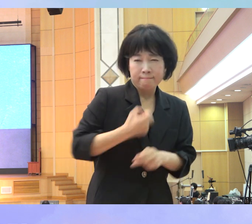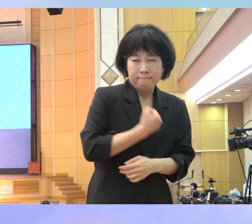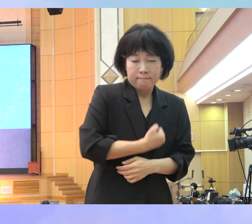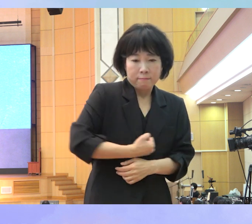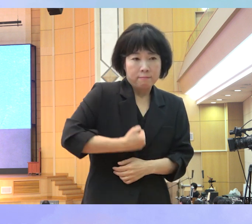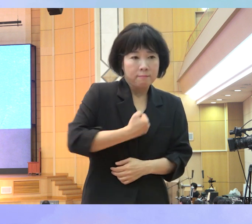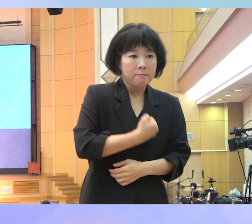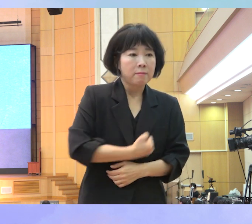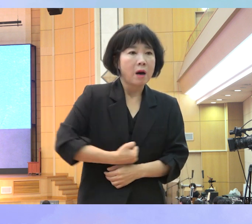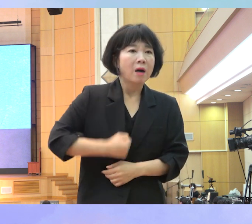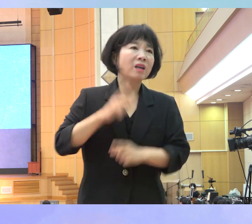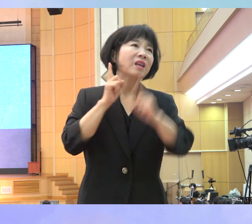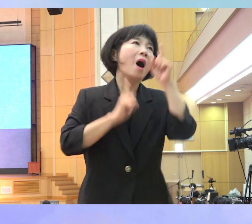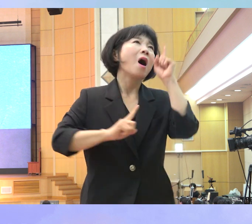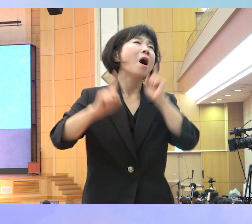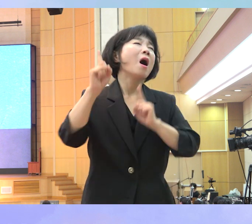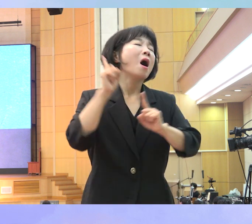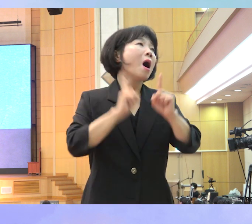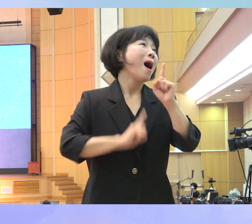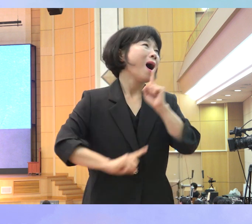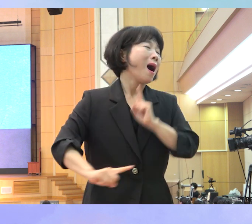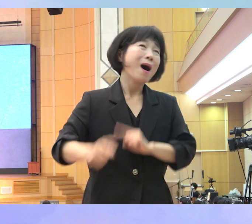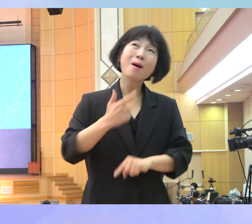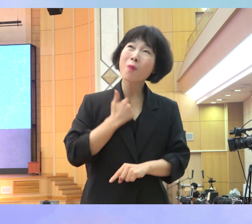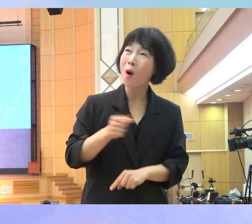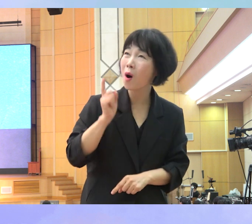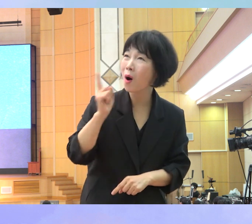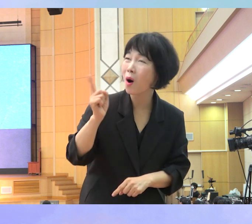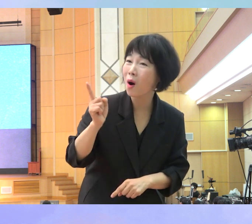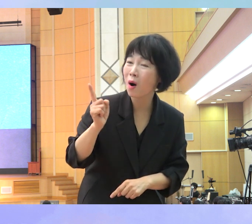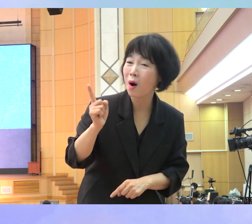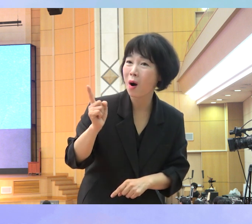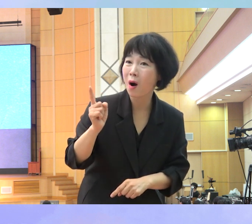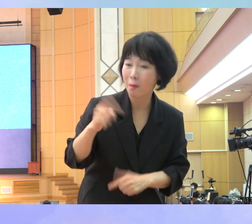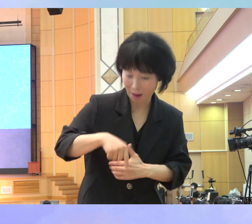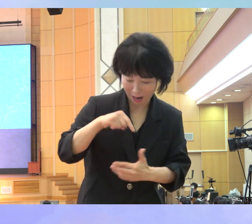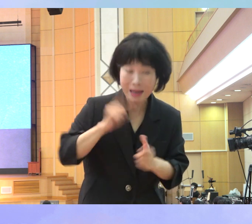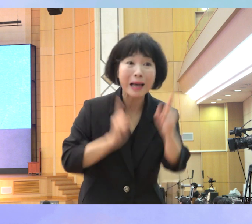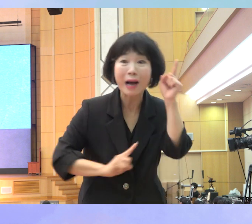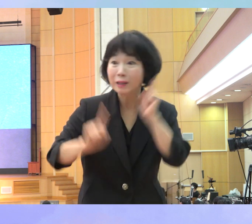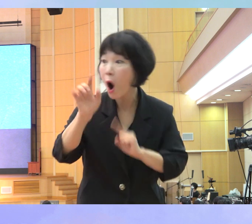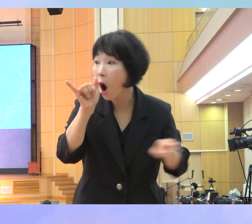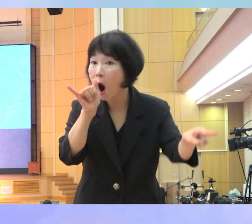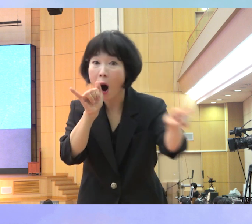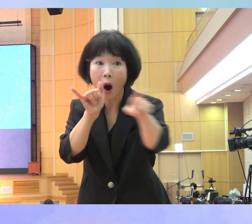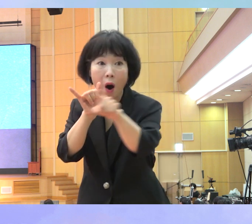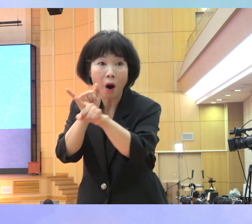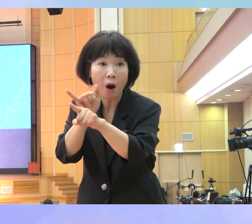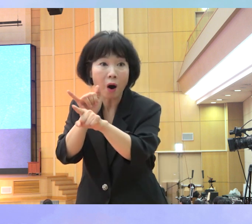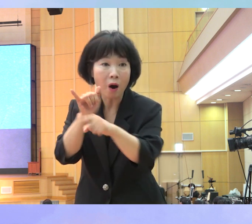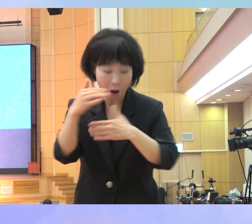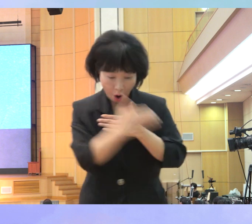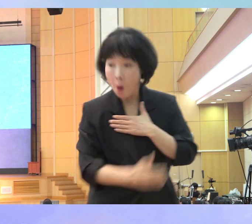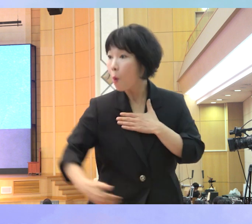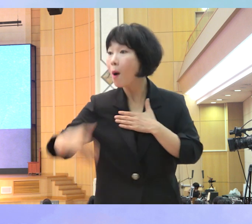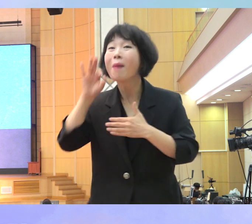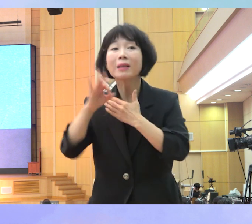나는데 나에게 상처 줬던 거. 왜냐면 여러분, 상처라는 건요, 여러분